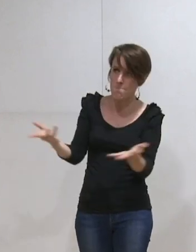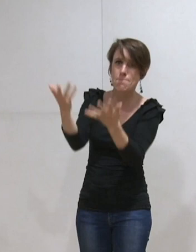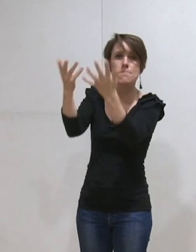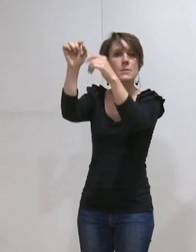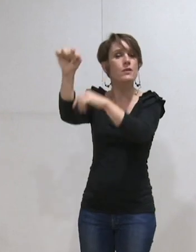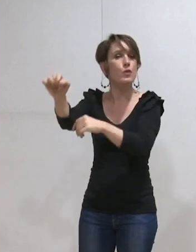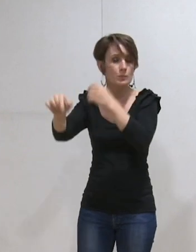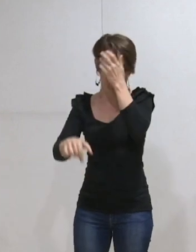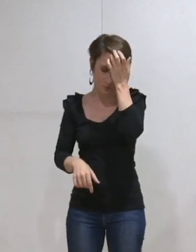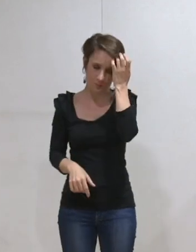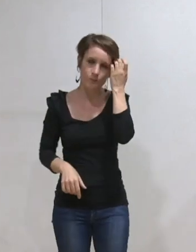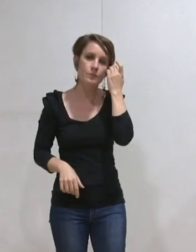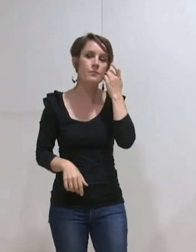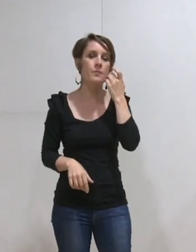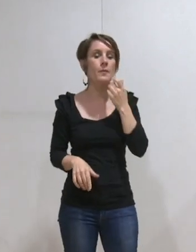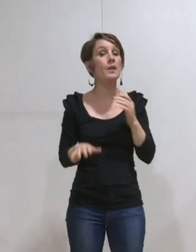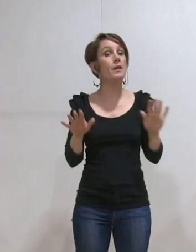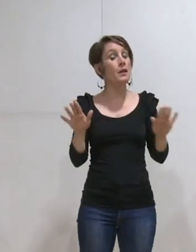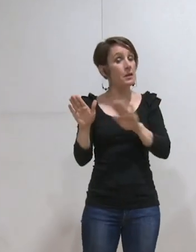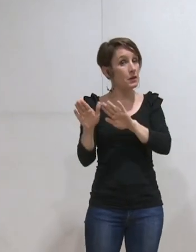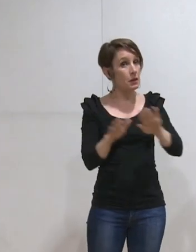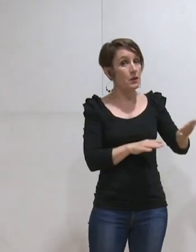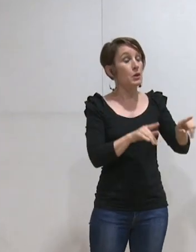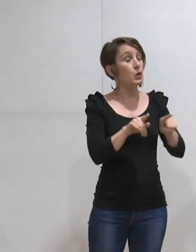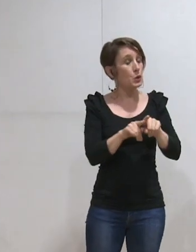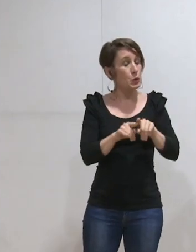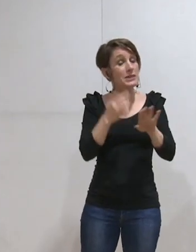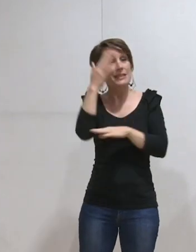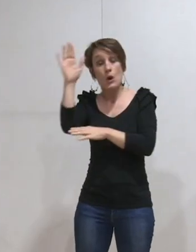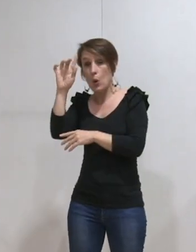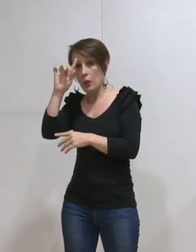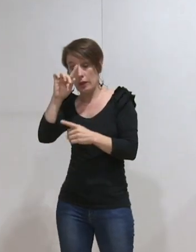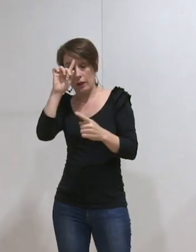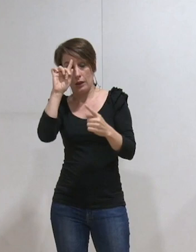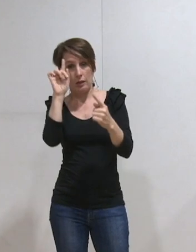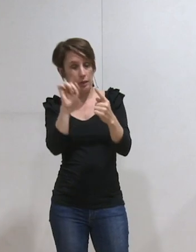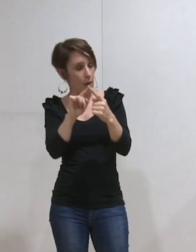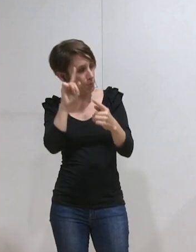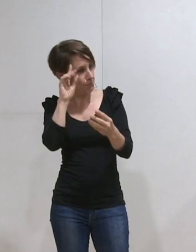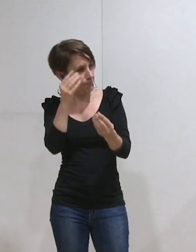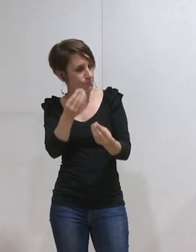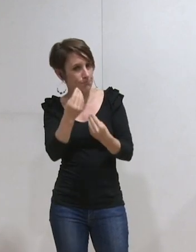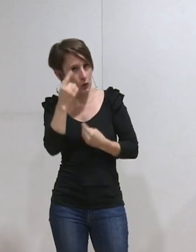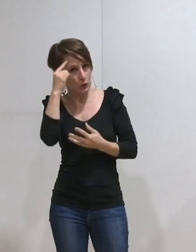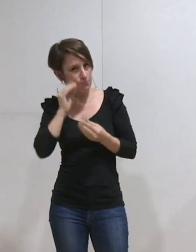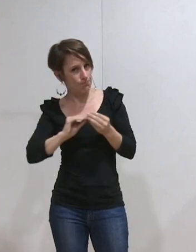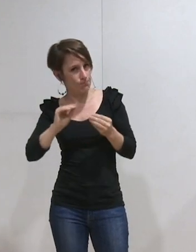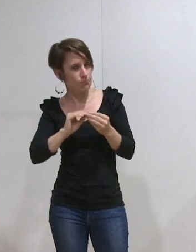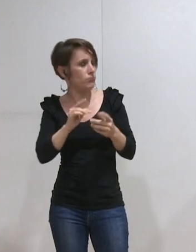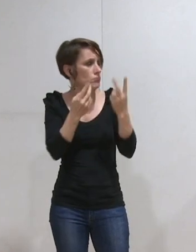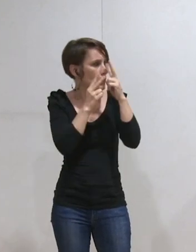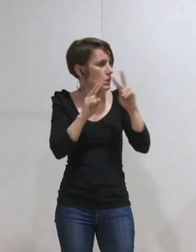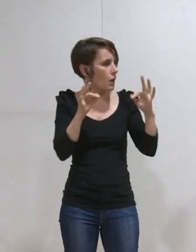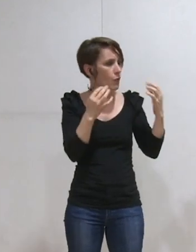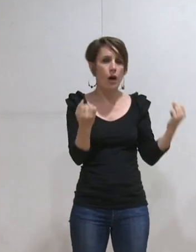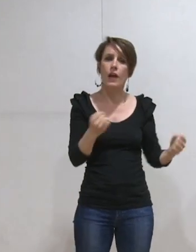pose typusé une autre question elle n'est pas générée par votre action depuis un an